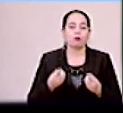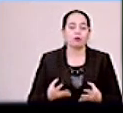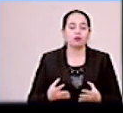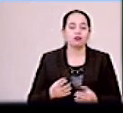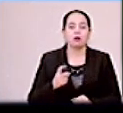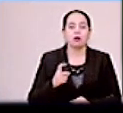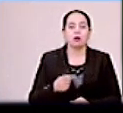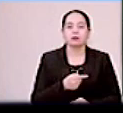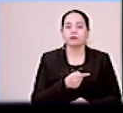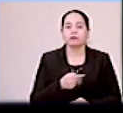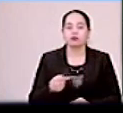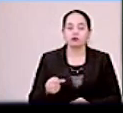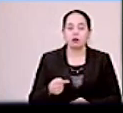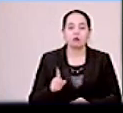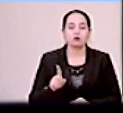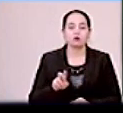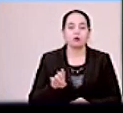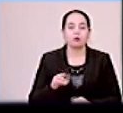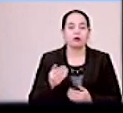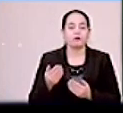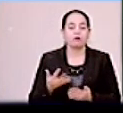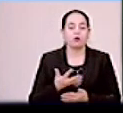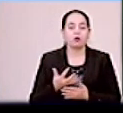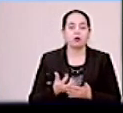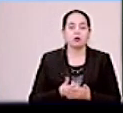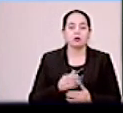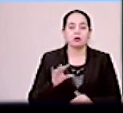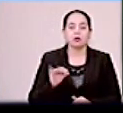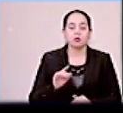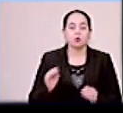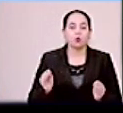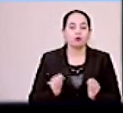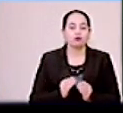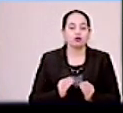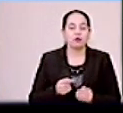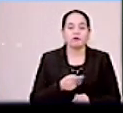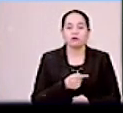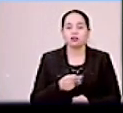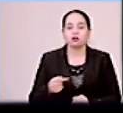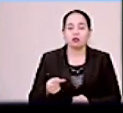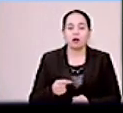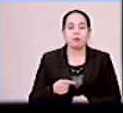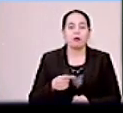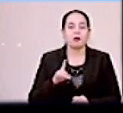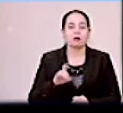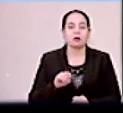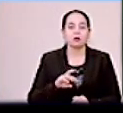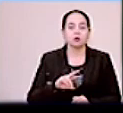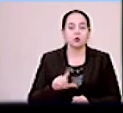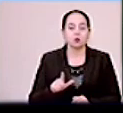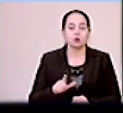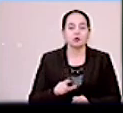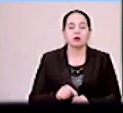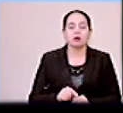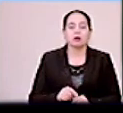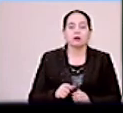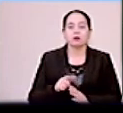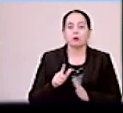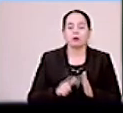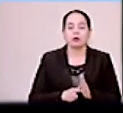х вычитаемое, чтобы его найти, из уменьшаемого вычитаем разность.